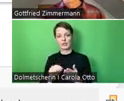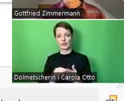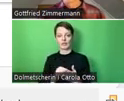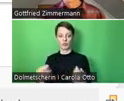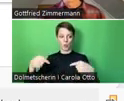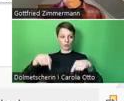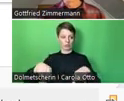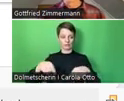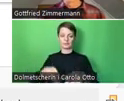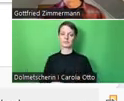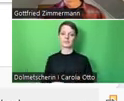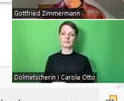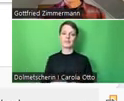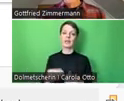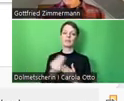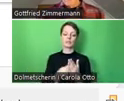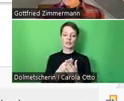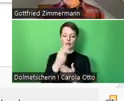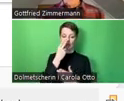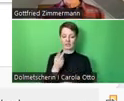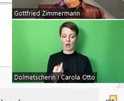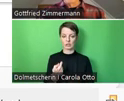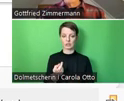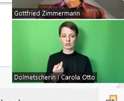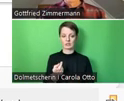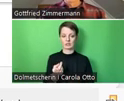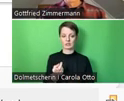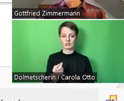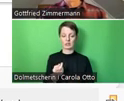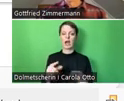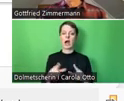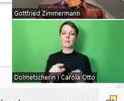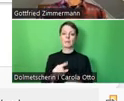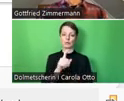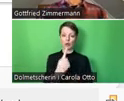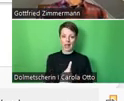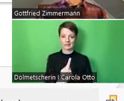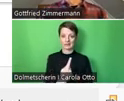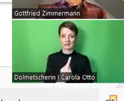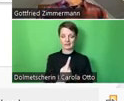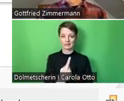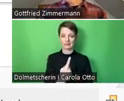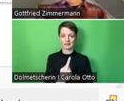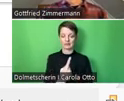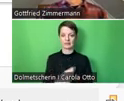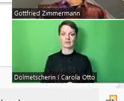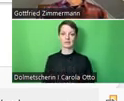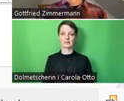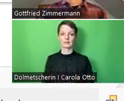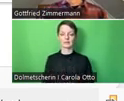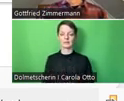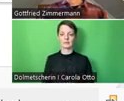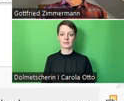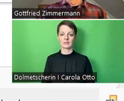steht. Beschriftung sieht dann so aus, Abbildung 1, und dann würde ich hier noch viel mehr